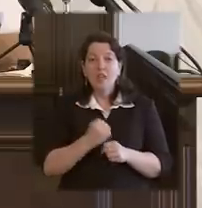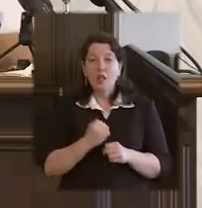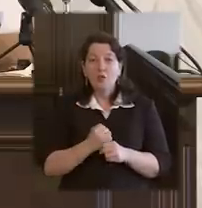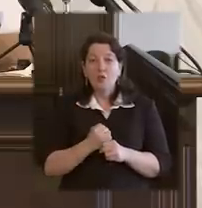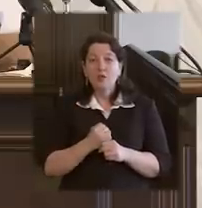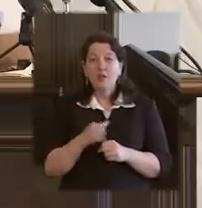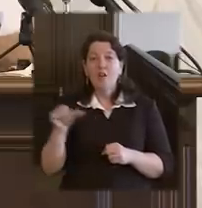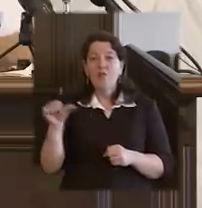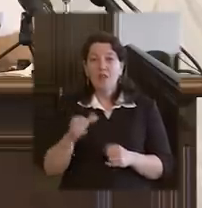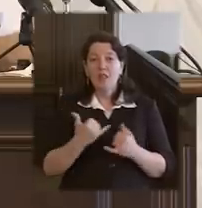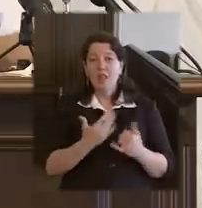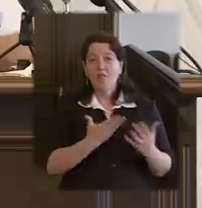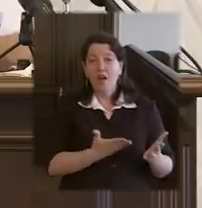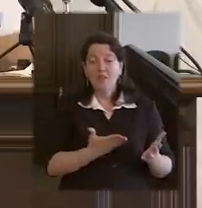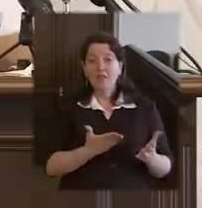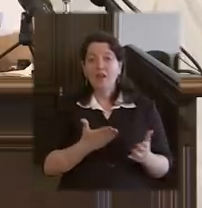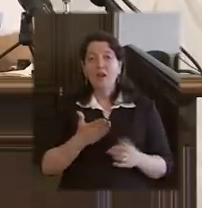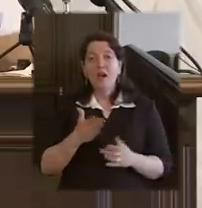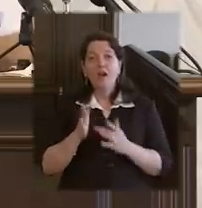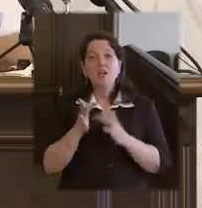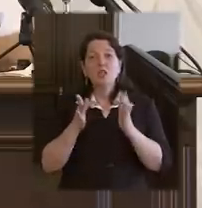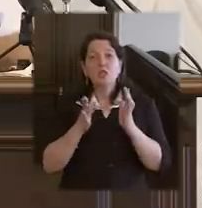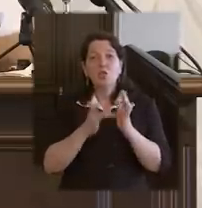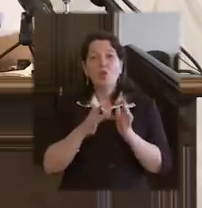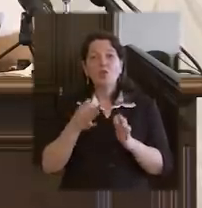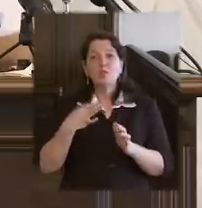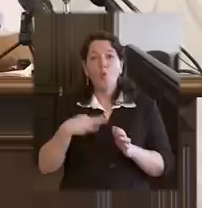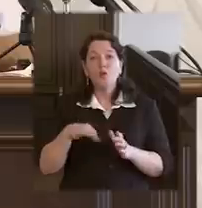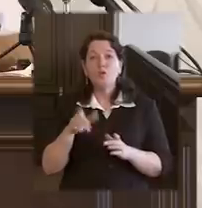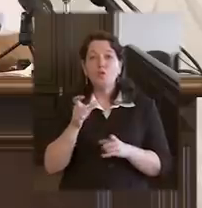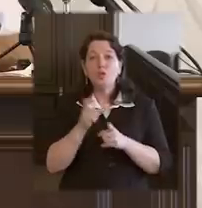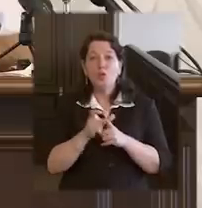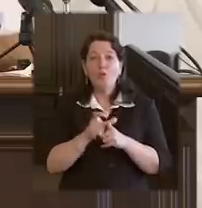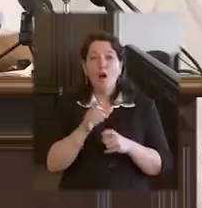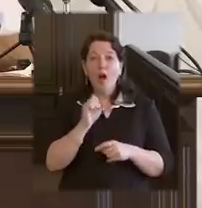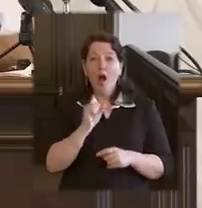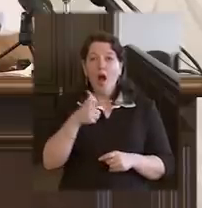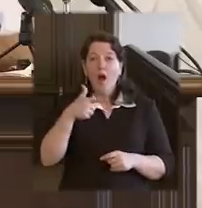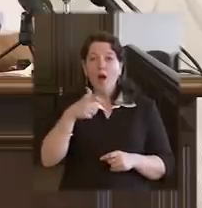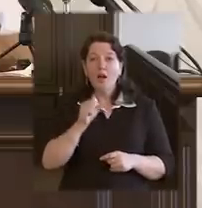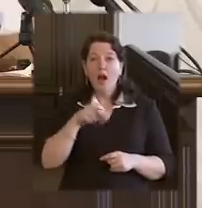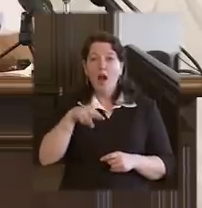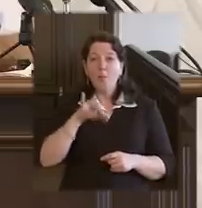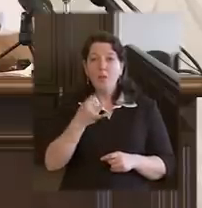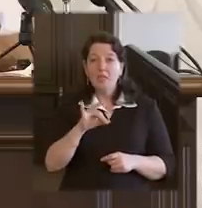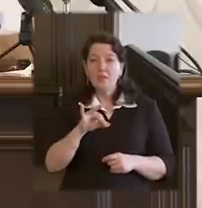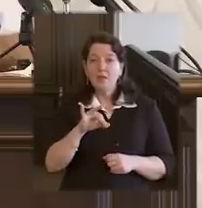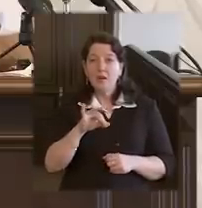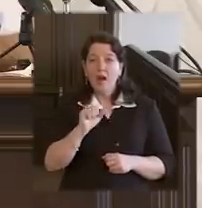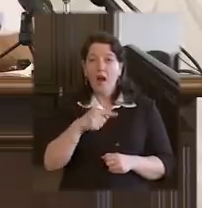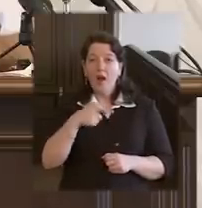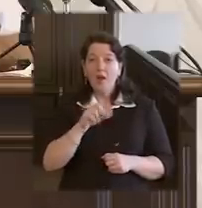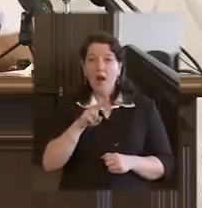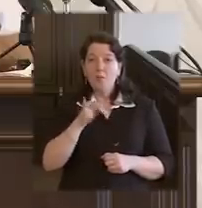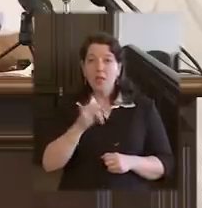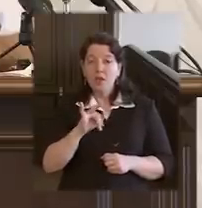напасть», он употребляет греческое слово «агапи», которое означает